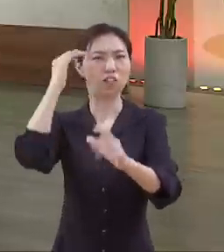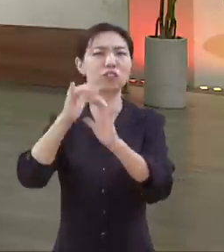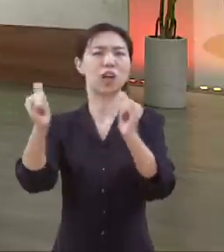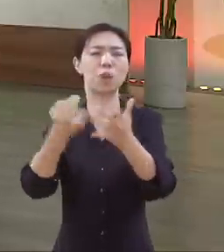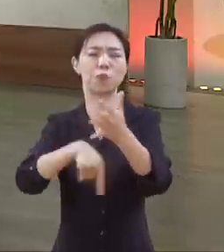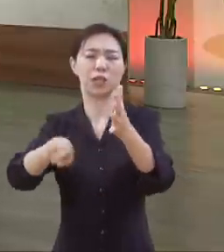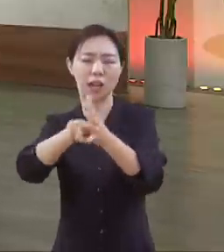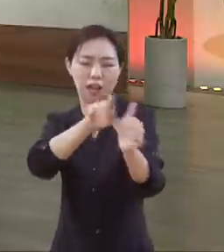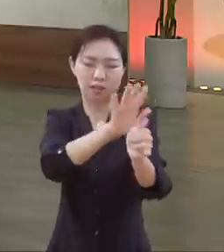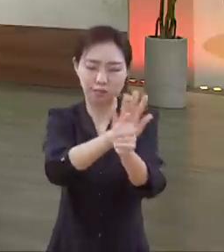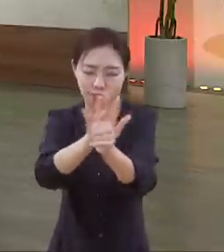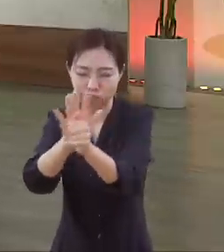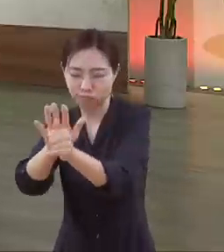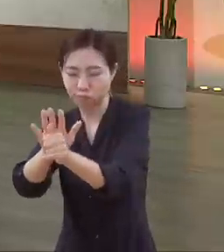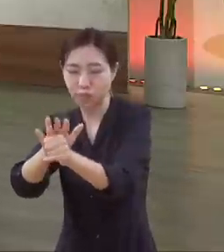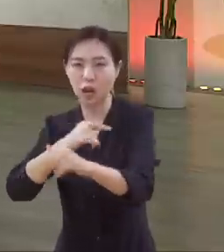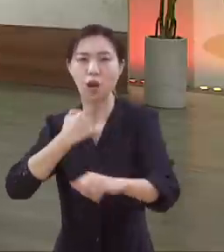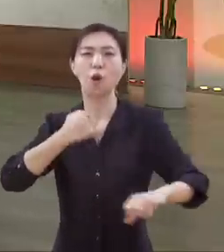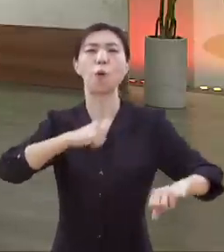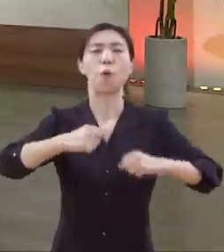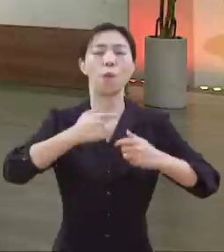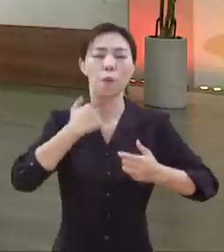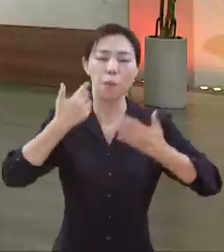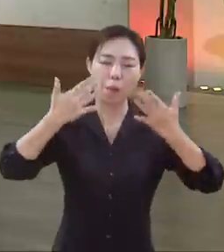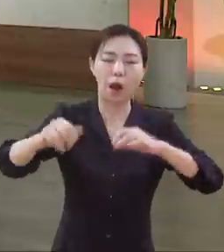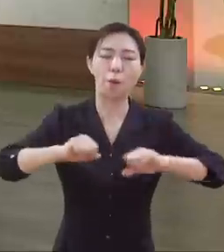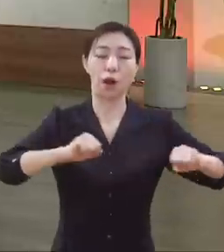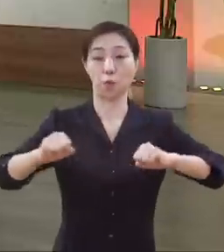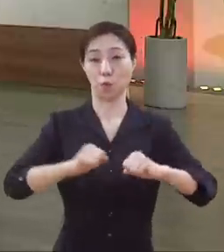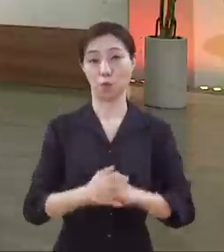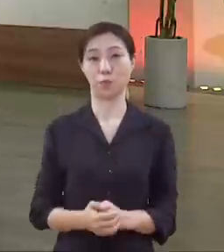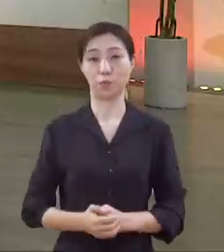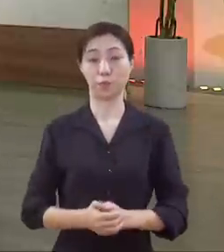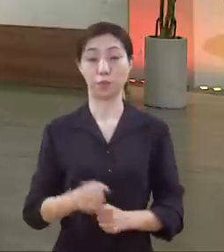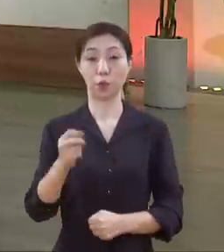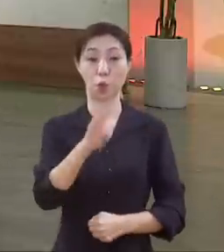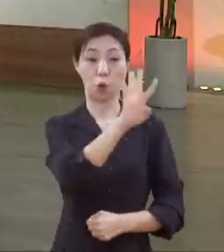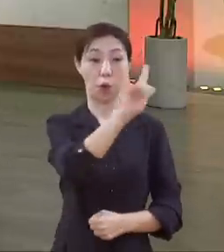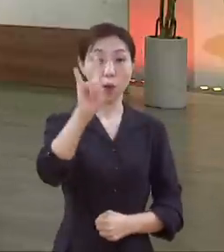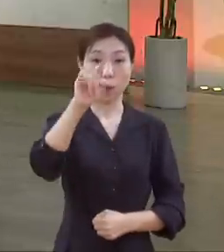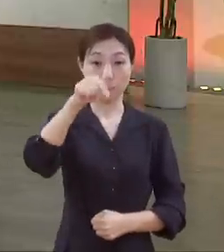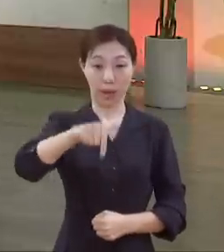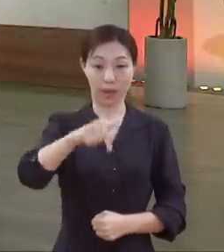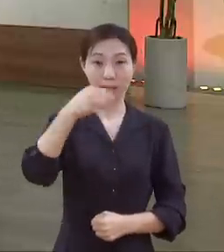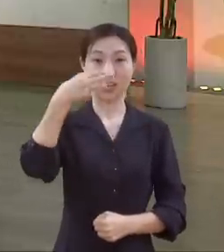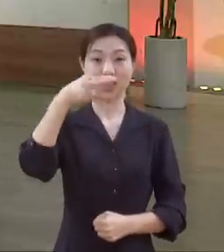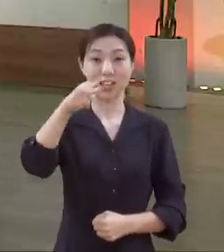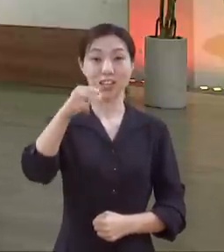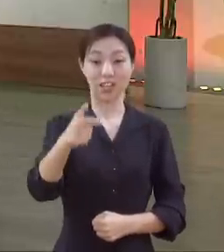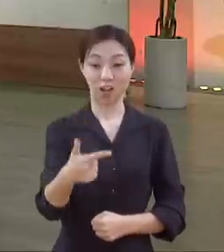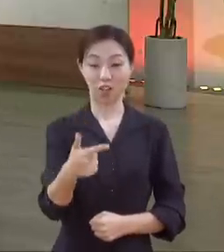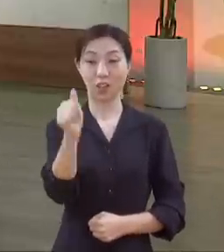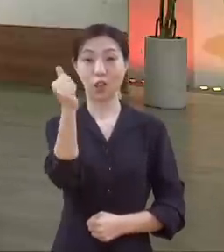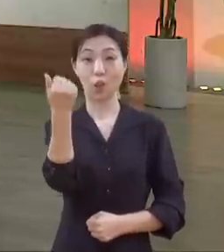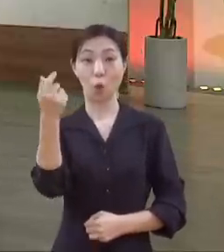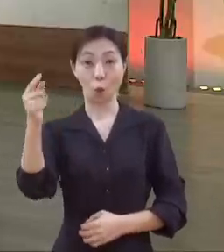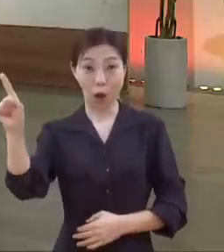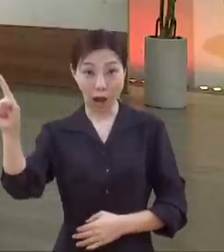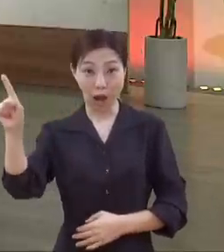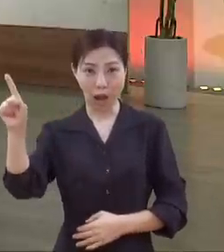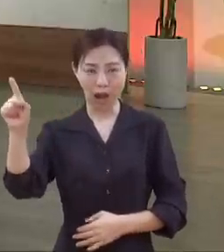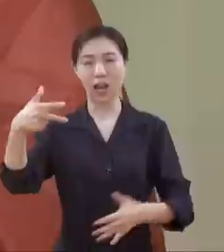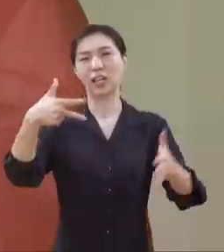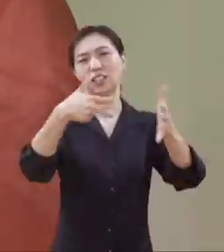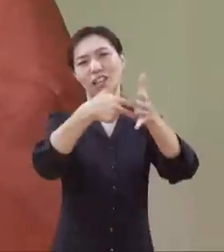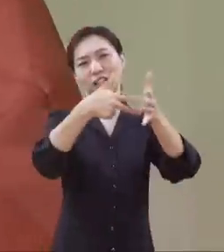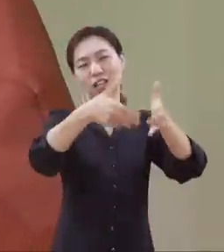100년 장악해 본인이 이제 백년화 불자님이라서 장학재단 이름을 100년 장악해라고 졌나 봐요